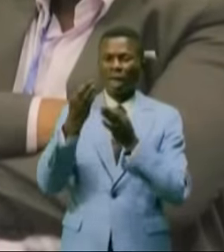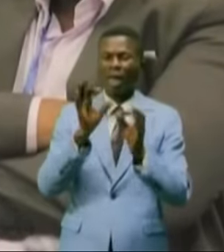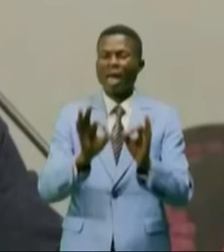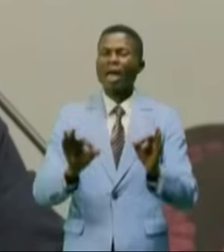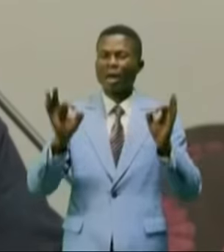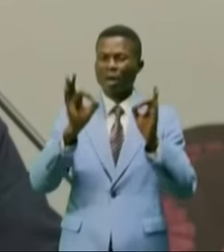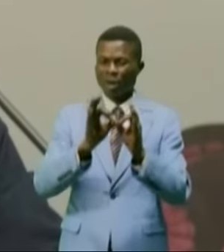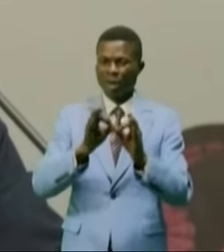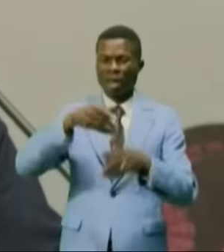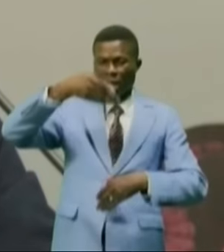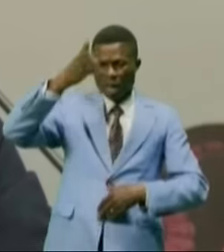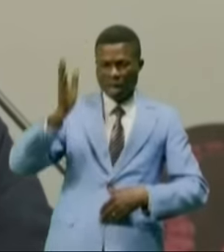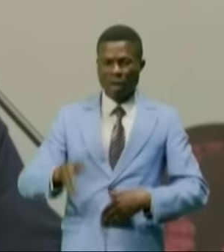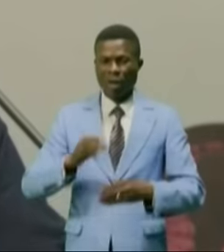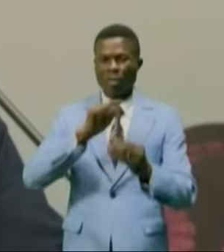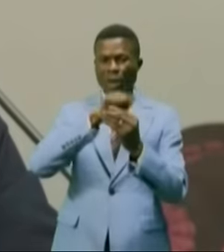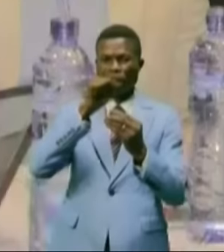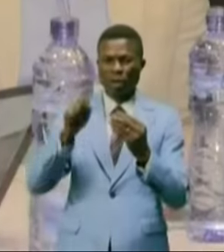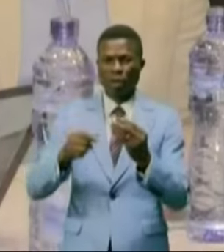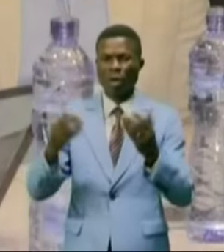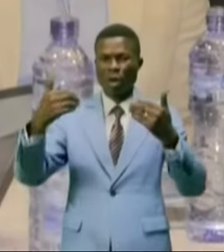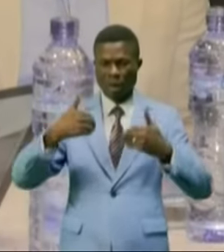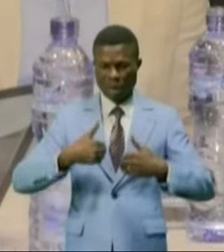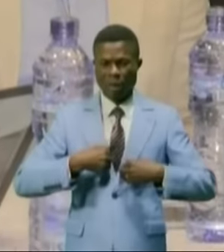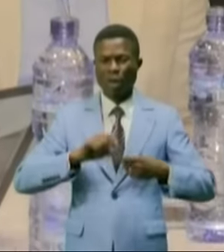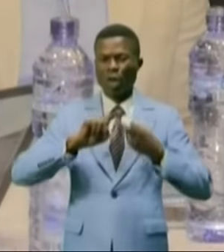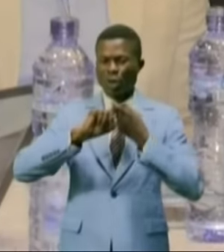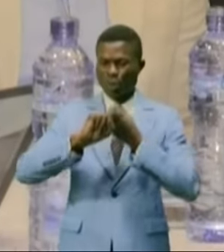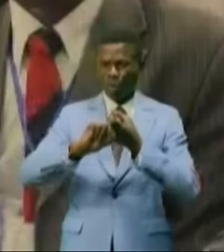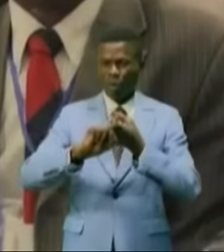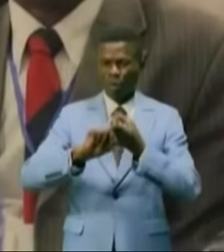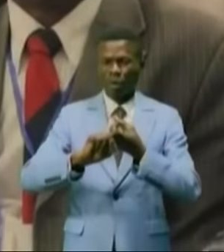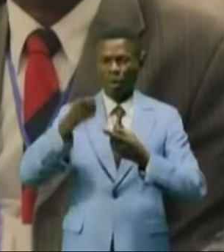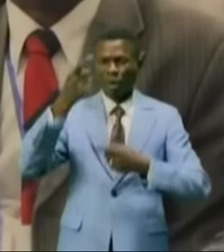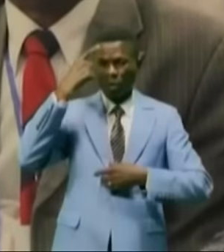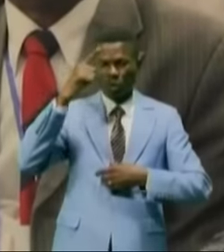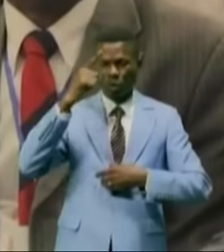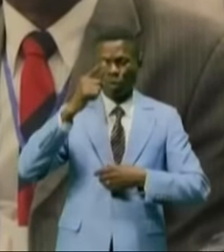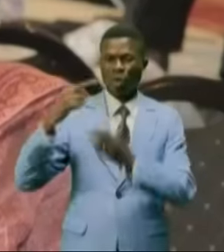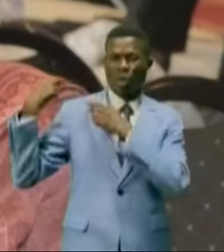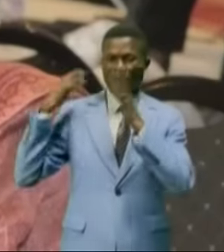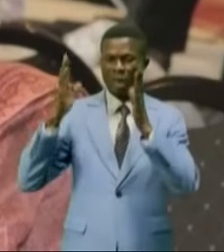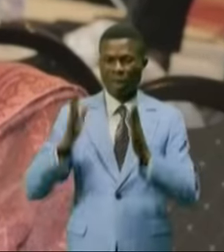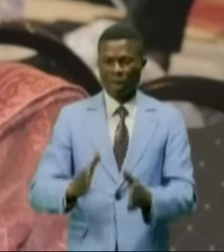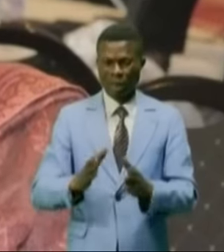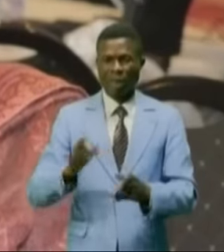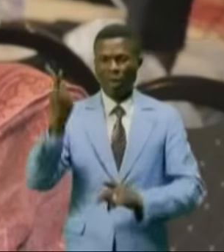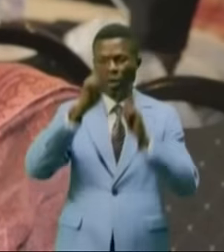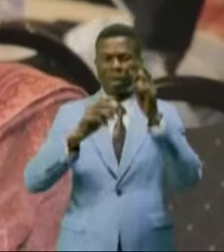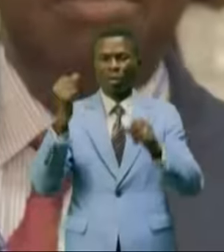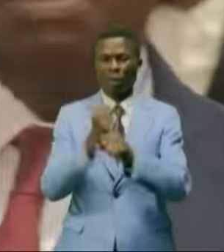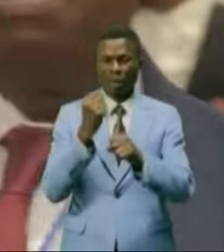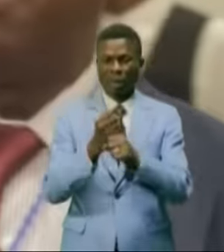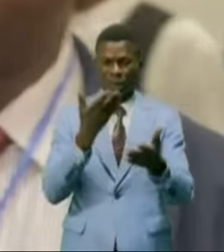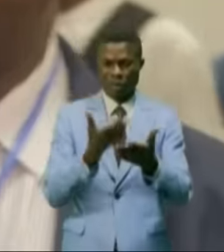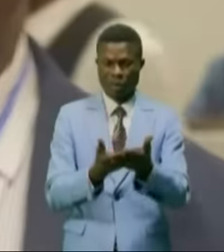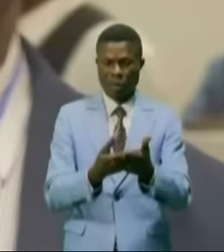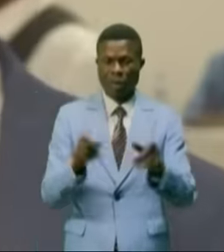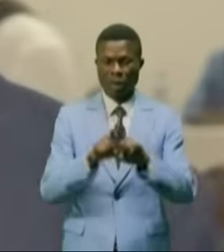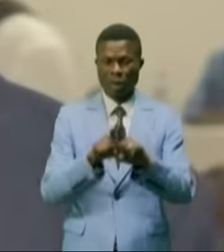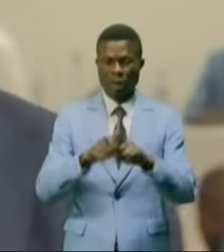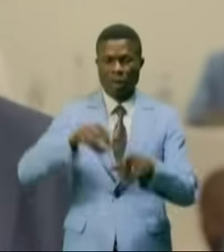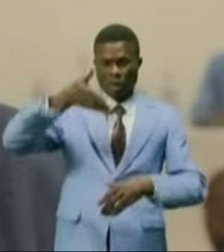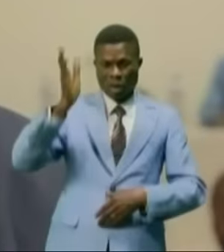nécessité pour les experts comptables d'avoir l'assurance pour la responsabilité civile professionnelle. En tant